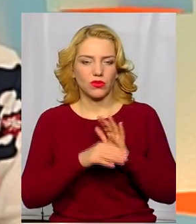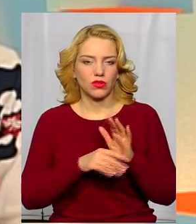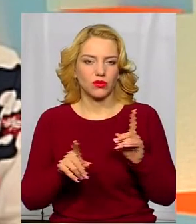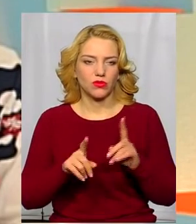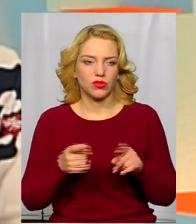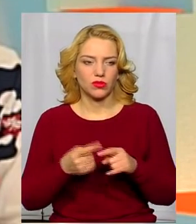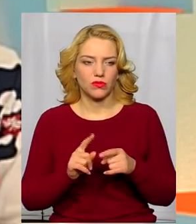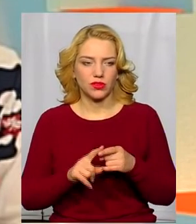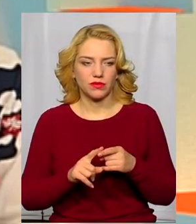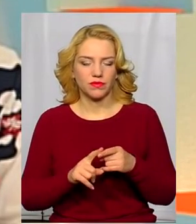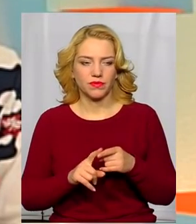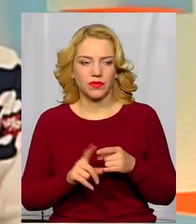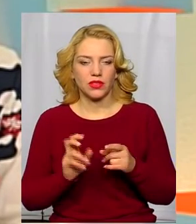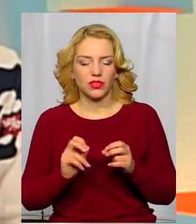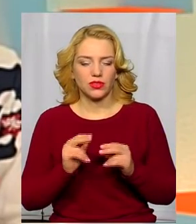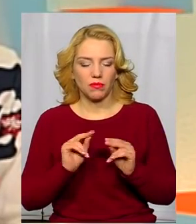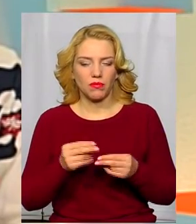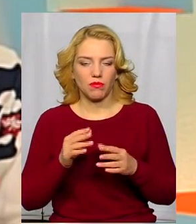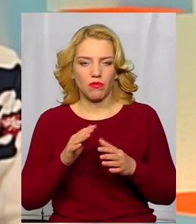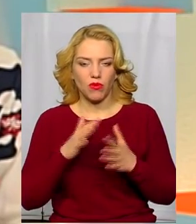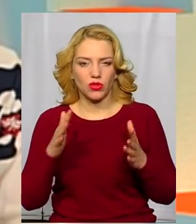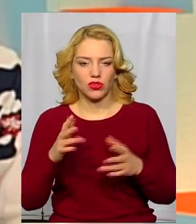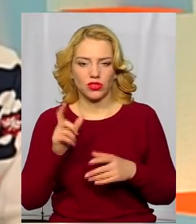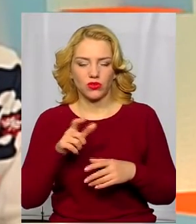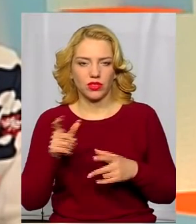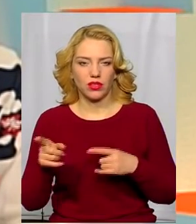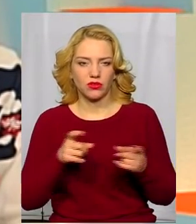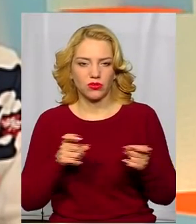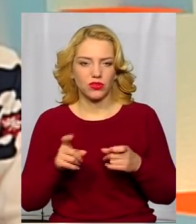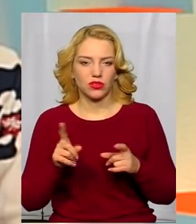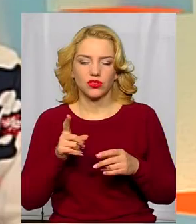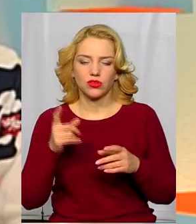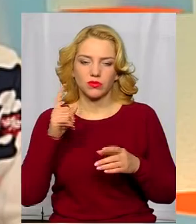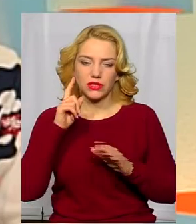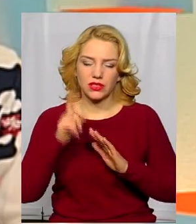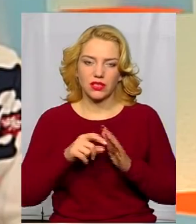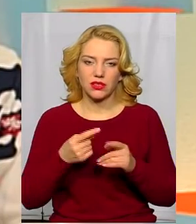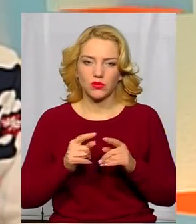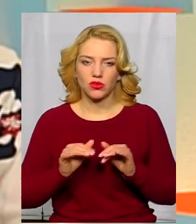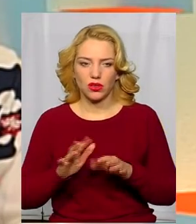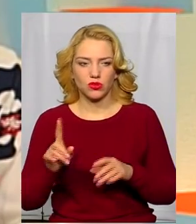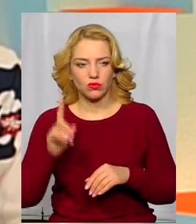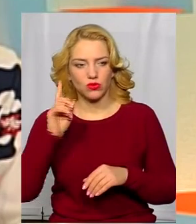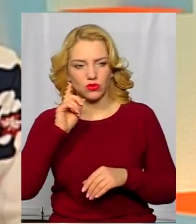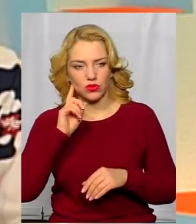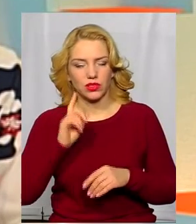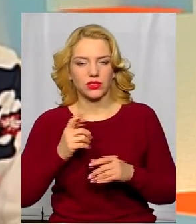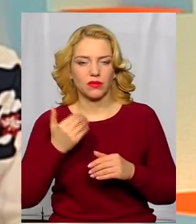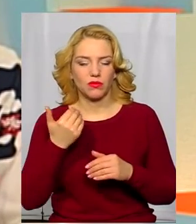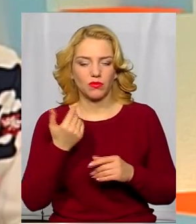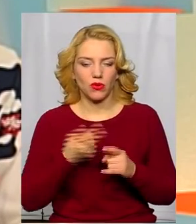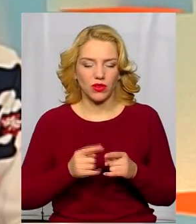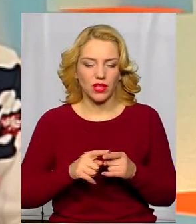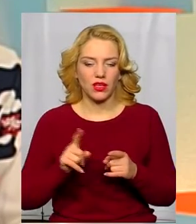щоб залучити тим побільше прохожих людей, щоб їм було цікаво дізнатися про акцію, послухати про неї,